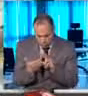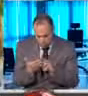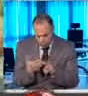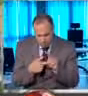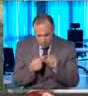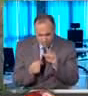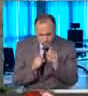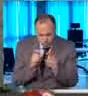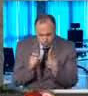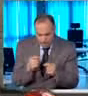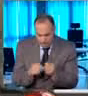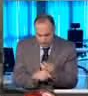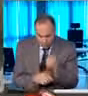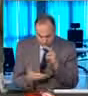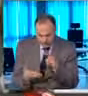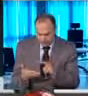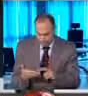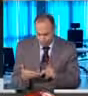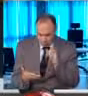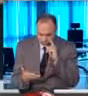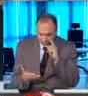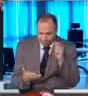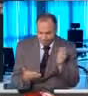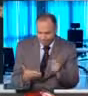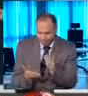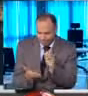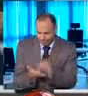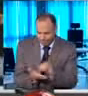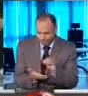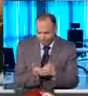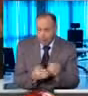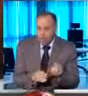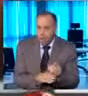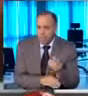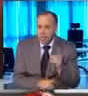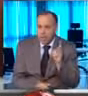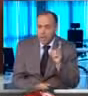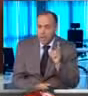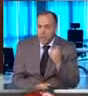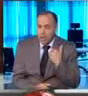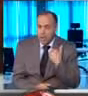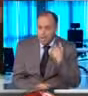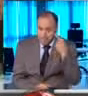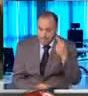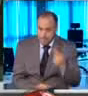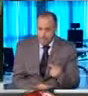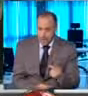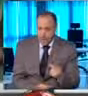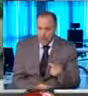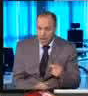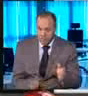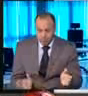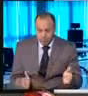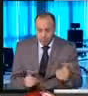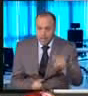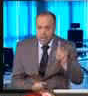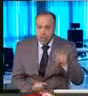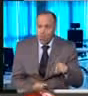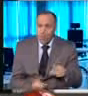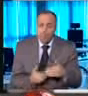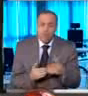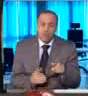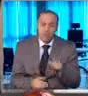عن بعض المعلومات، ويدونون بعض المعطيات التي يستقونها بين أجنحة الأيام الأولى